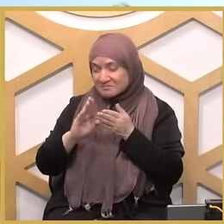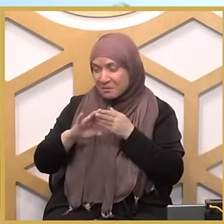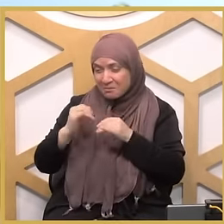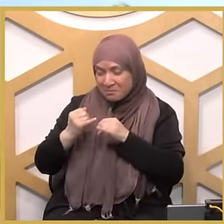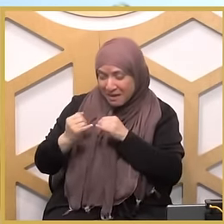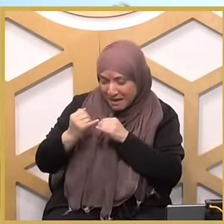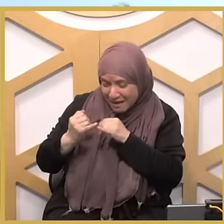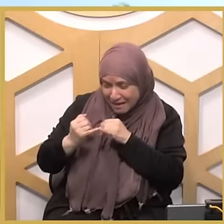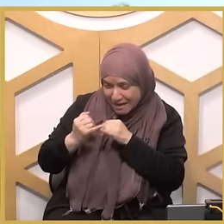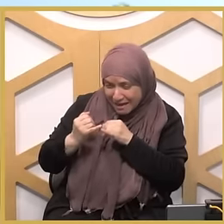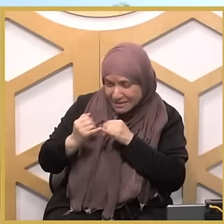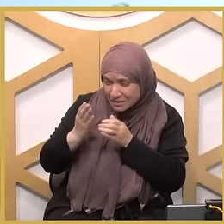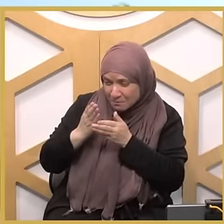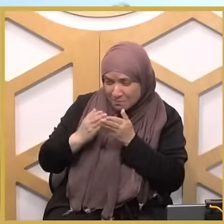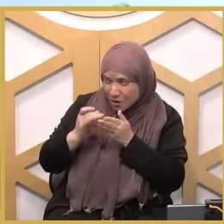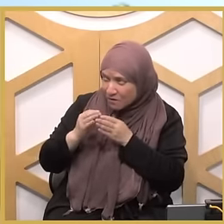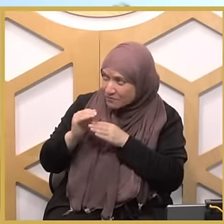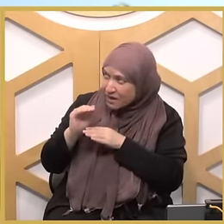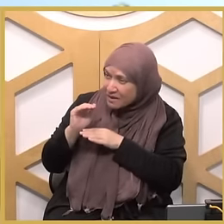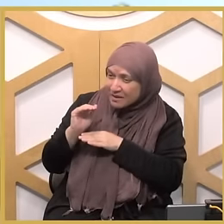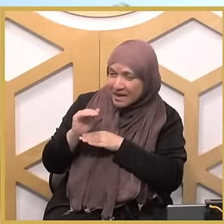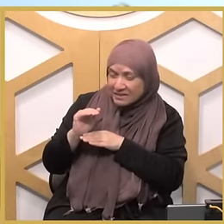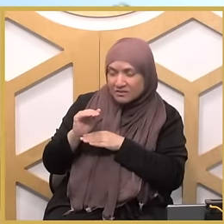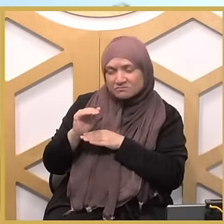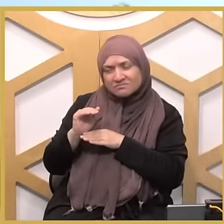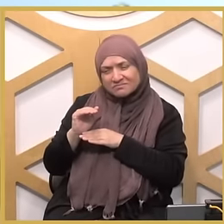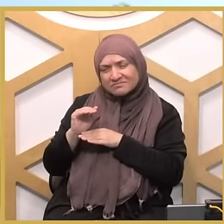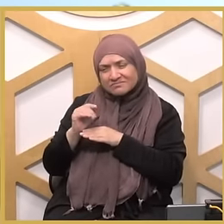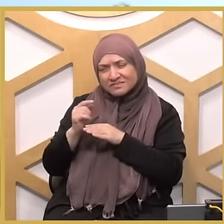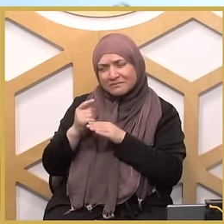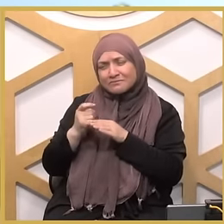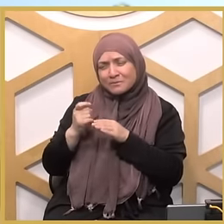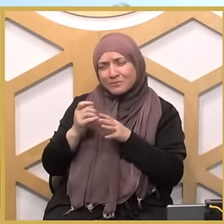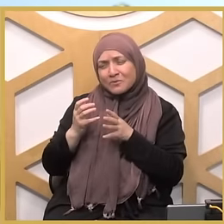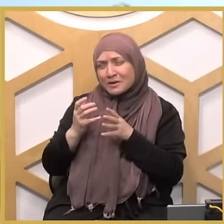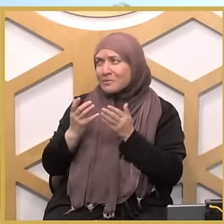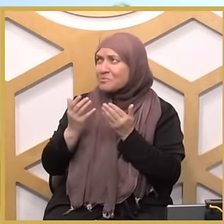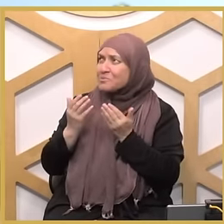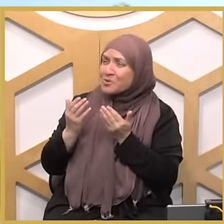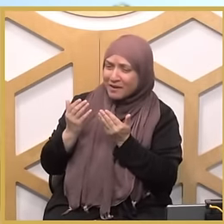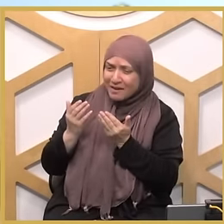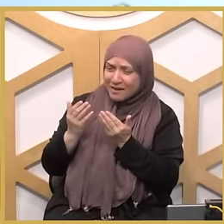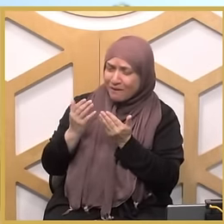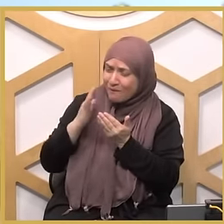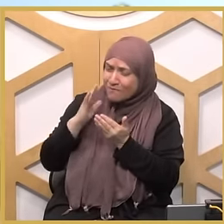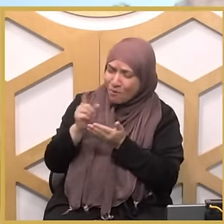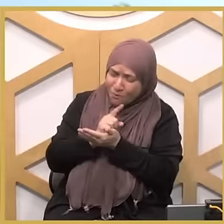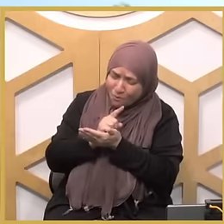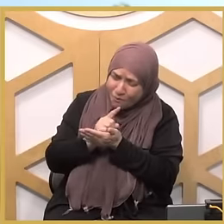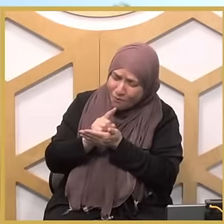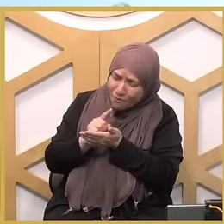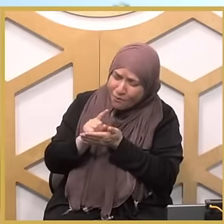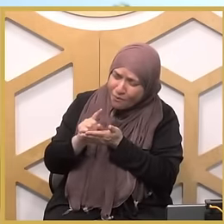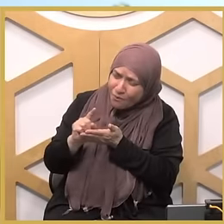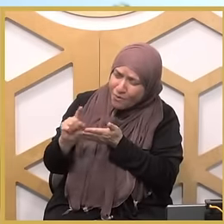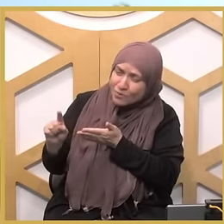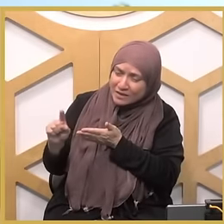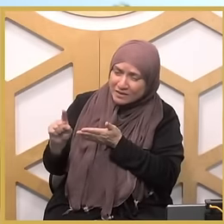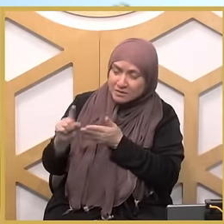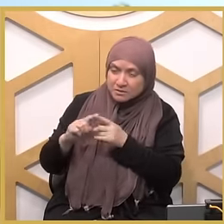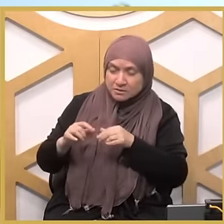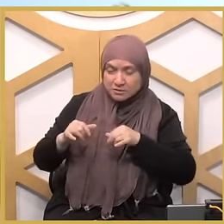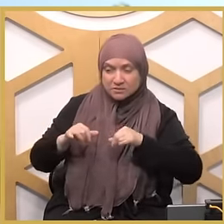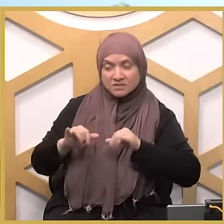wasn't sufficient. So you got people that have been praying all night and they're like, وَبِالْ أَسْحَارِهُمْ يَسْتَغْفِرُونَ. And you're experiencing that now.